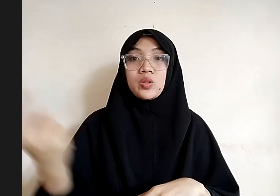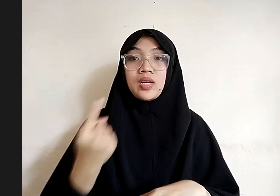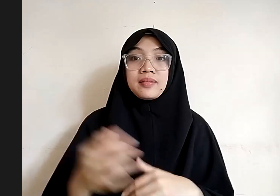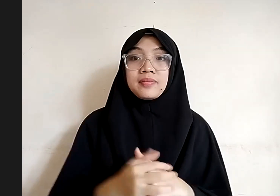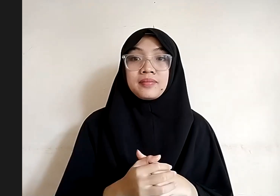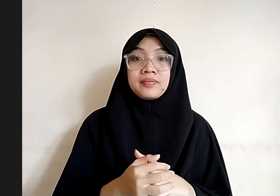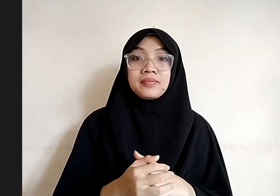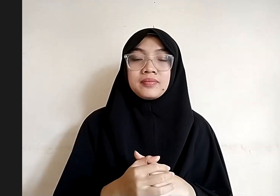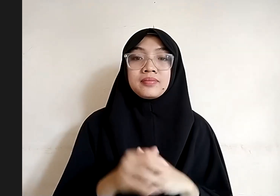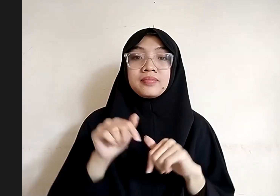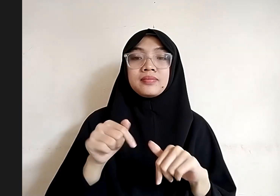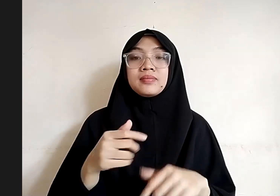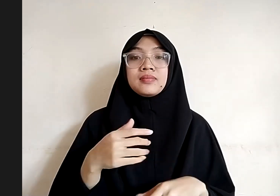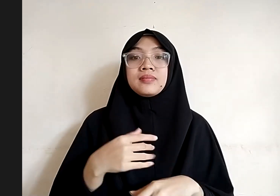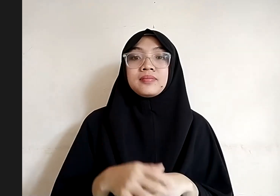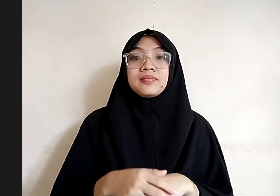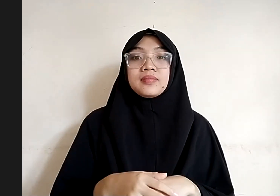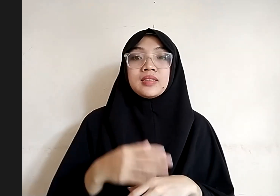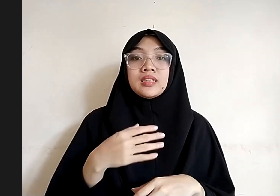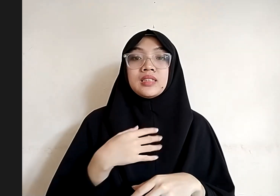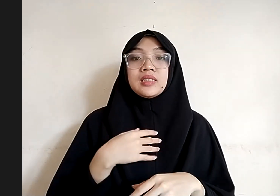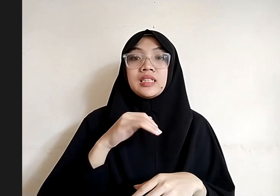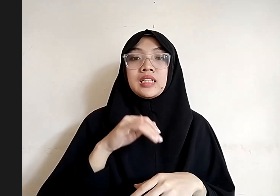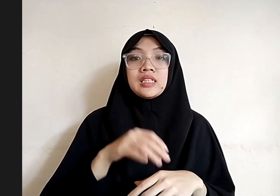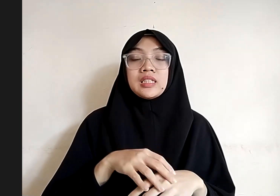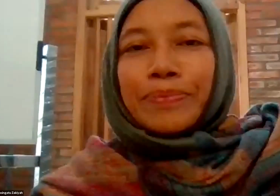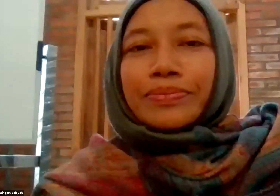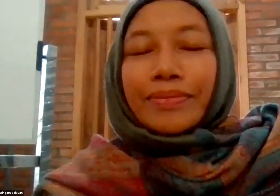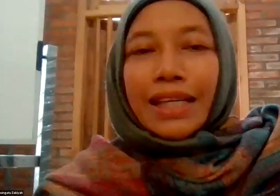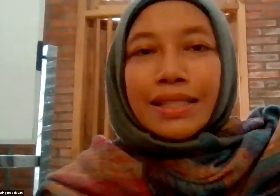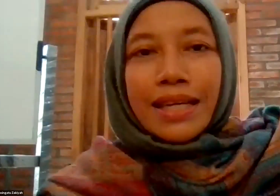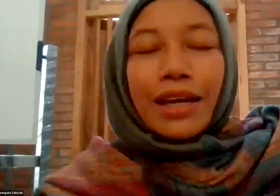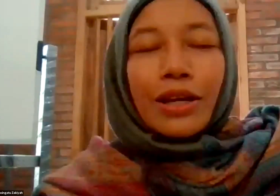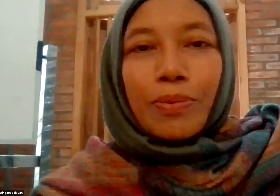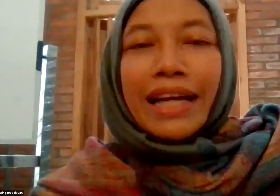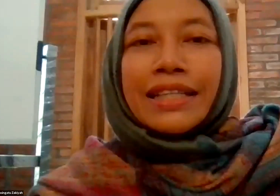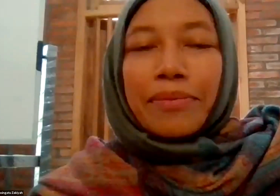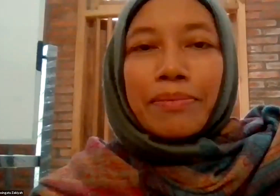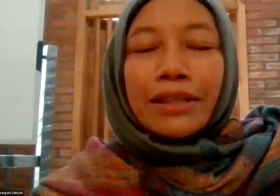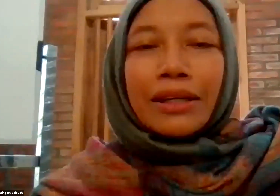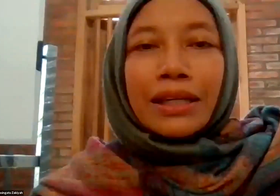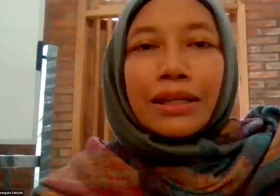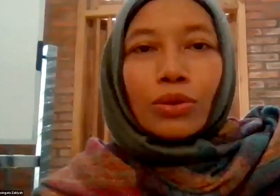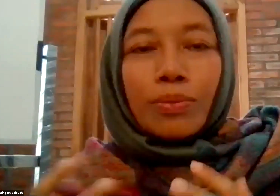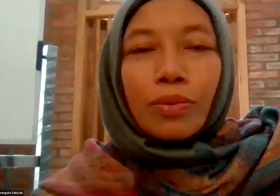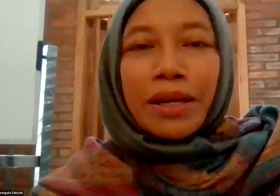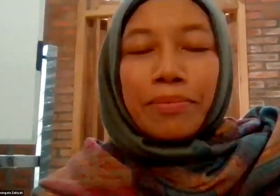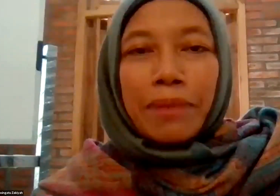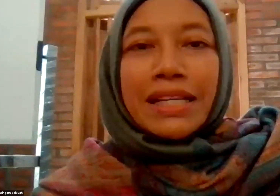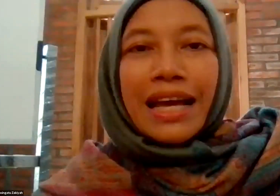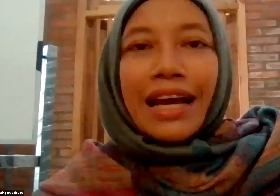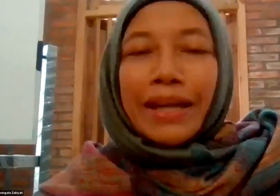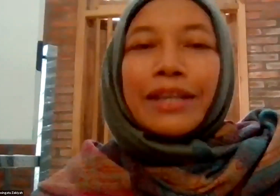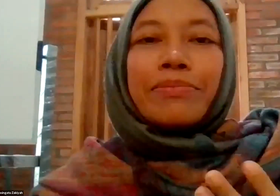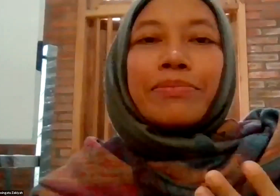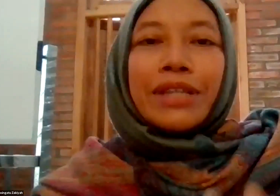sendiri adalah pegiat Jalu Martani, Jaringan Lumbung Pangan Martani. Jadi, jaringan lumbung pangan yang memang tumbuh berkembang